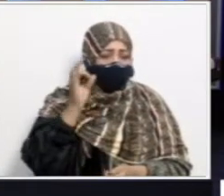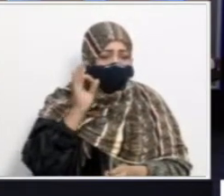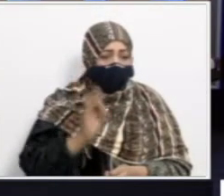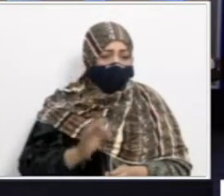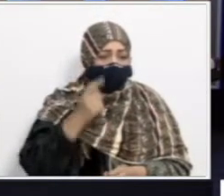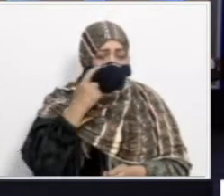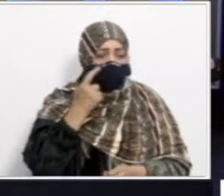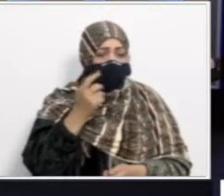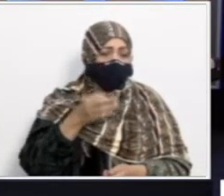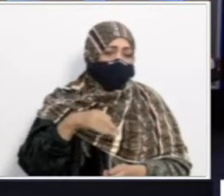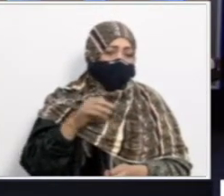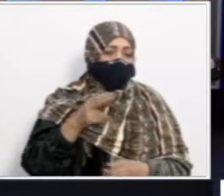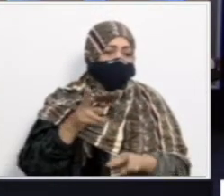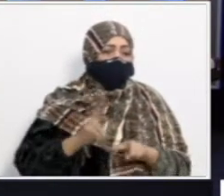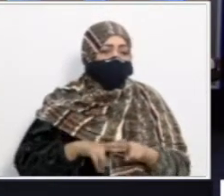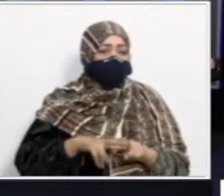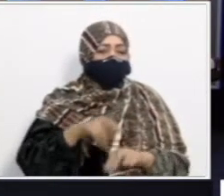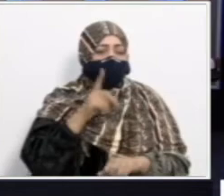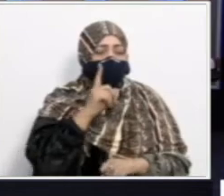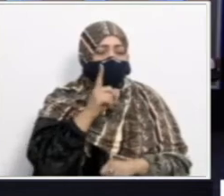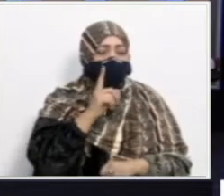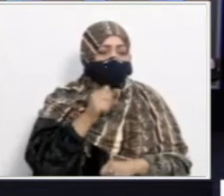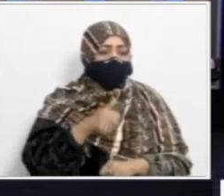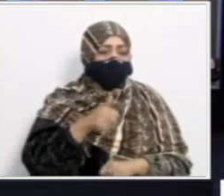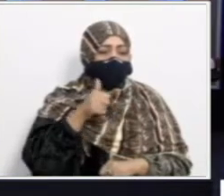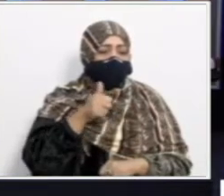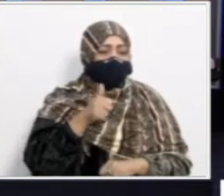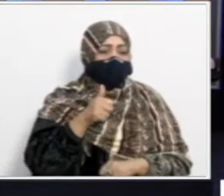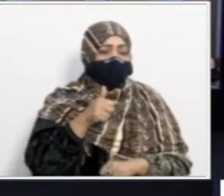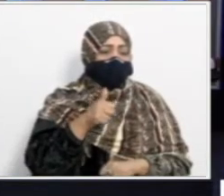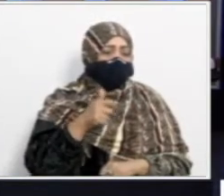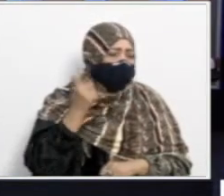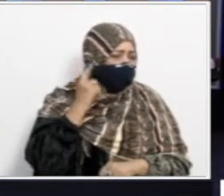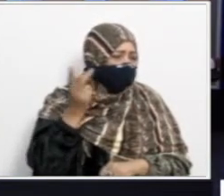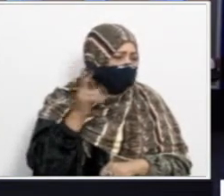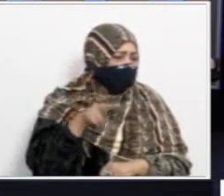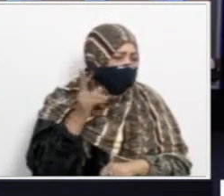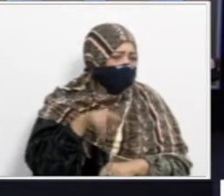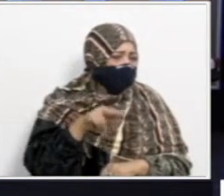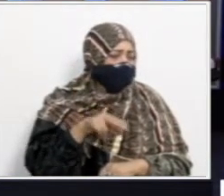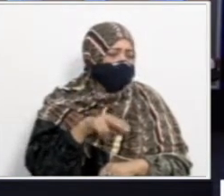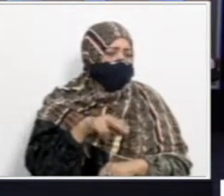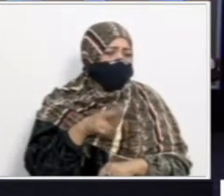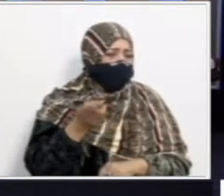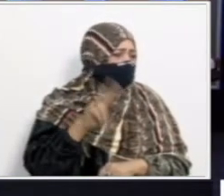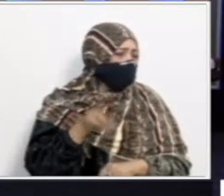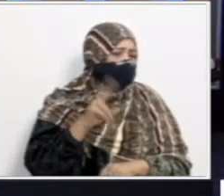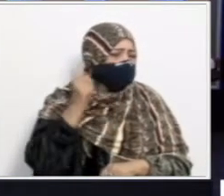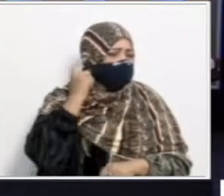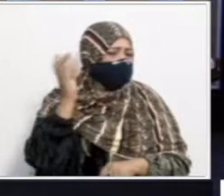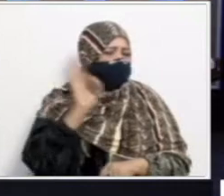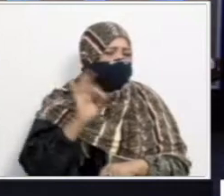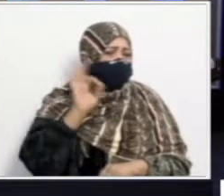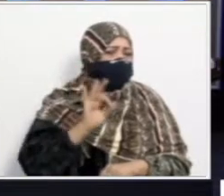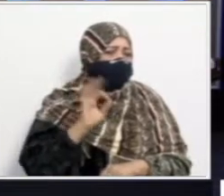شيء توسوس. كيف يا أخت أماني؟ نعم؟ ما سمعت سؤالك. نبدأ علاج